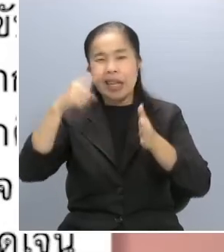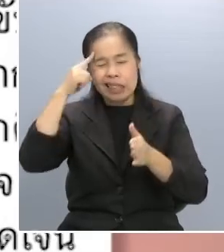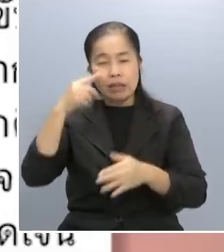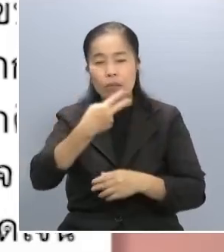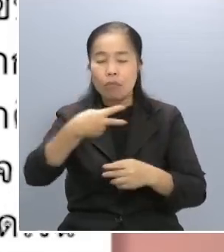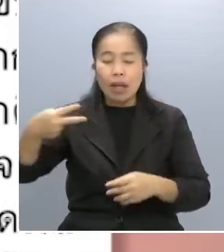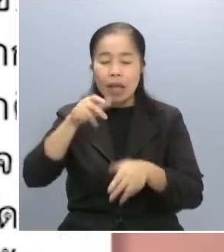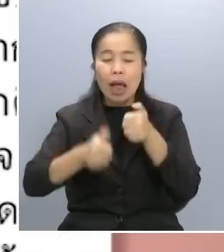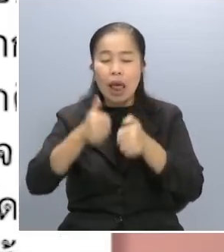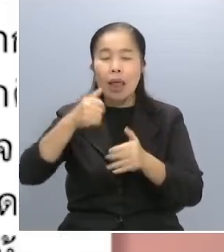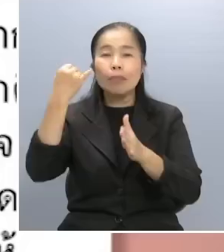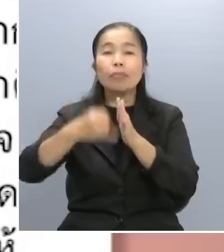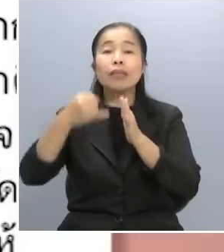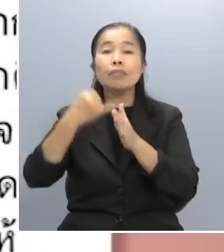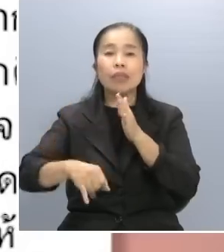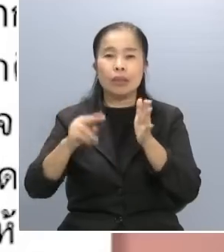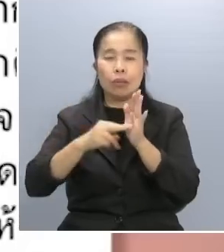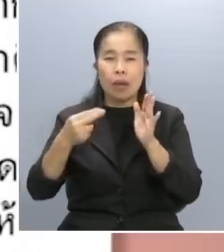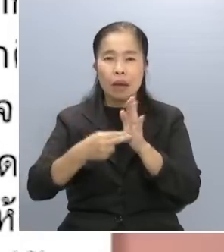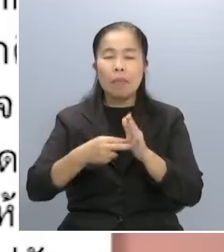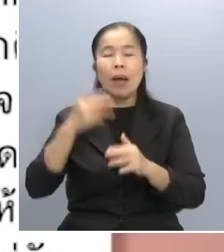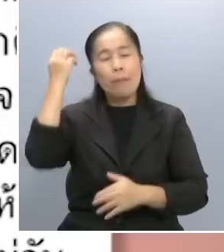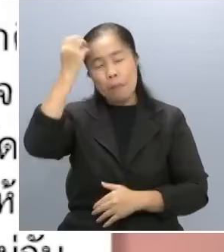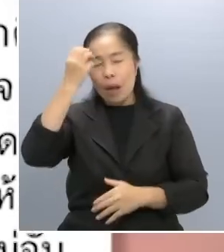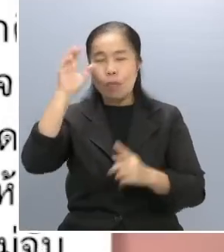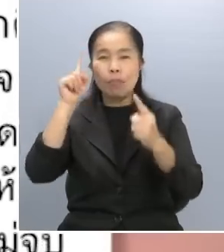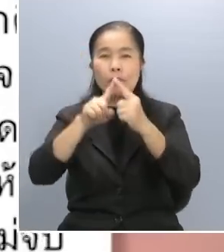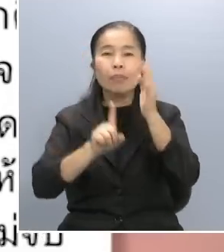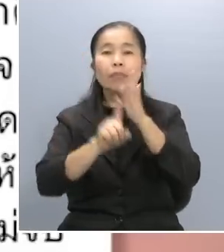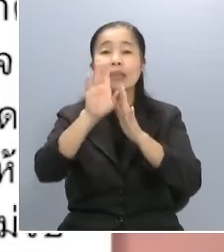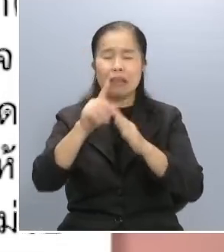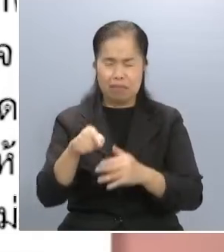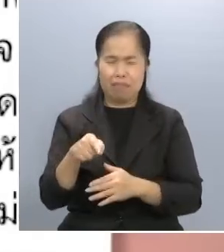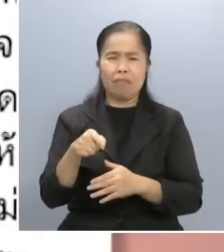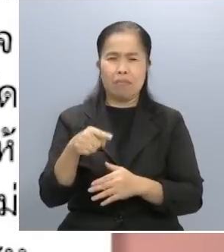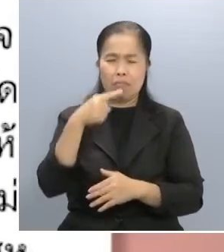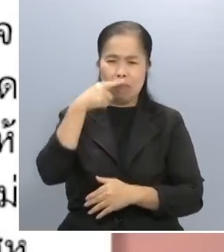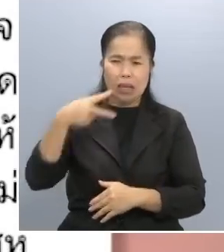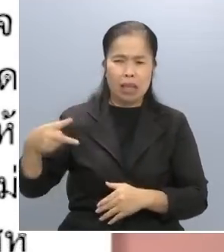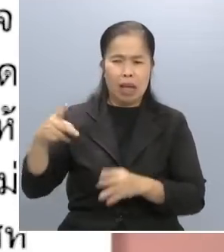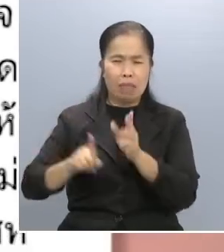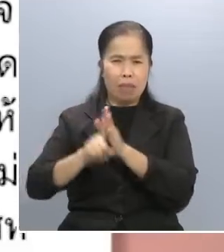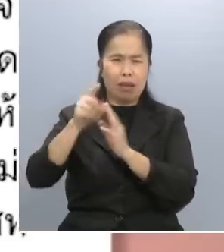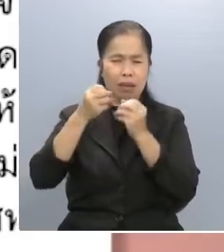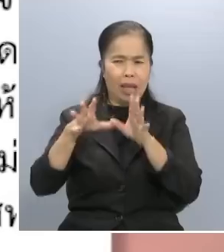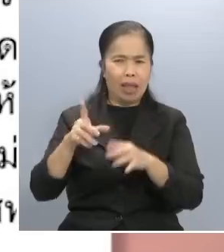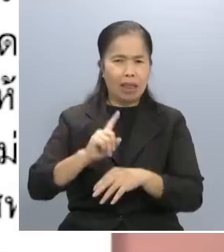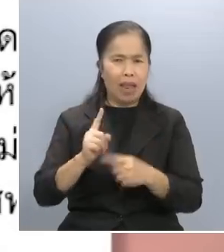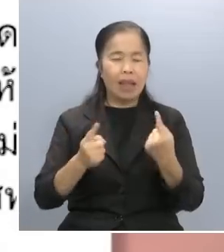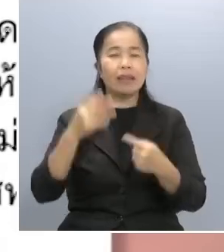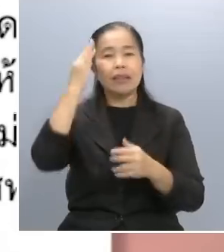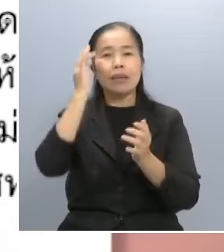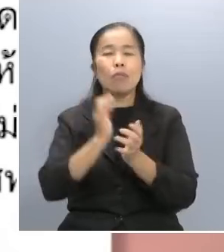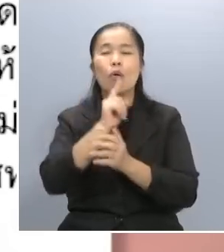ตกหล่นไปว่าเป่าไม่ถึงเกณฑ์ที่ตั้งเอาไว้ตลอดจะแตกเลยตอนหลังบอกอย่างนี้เป่าไม่ถึงเกณฑ์ตำรวจก็เลยว่า